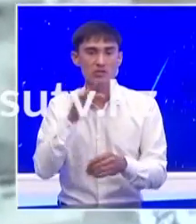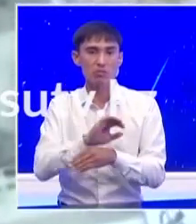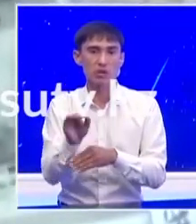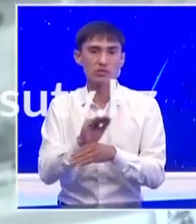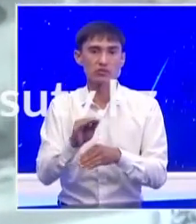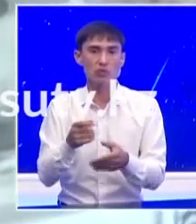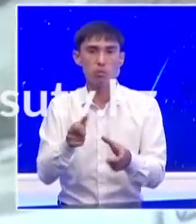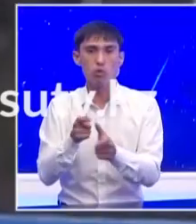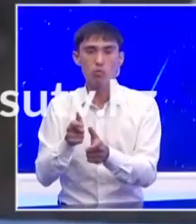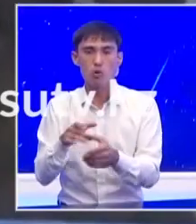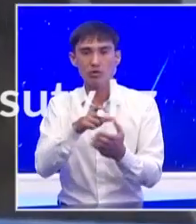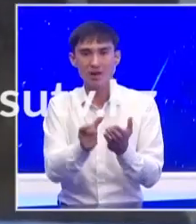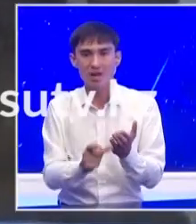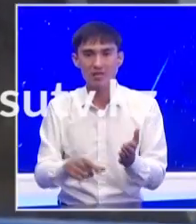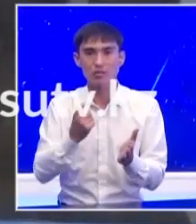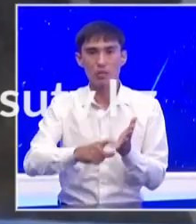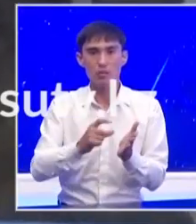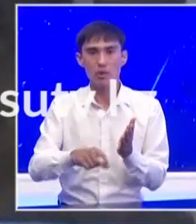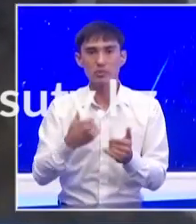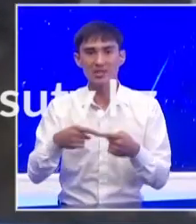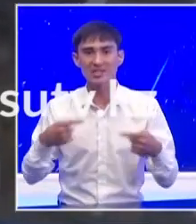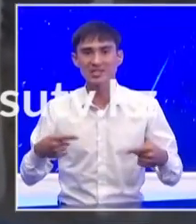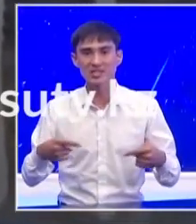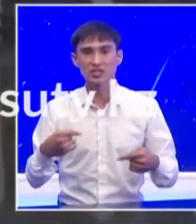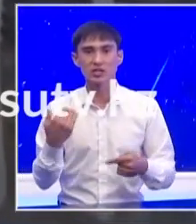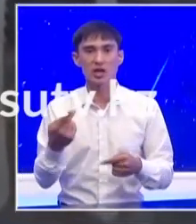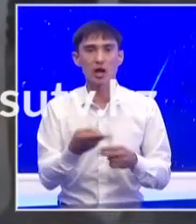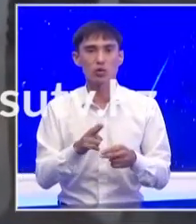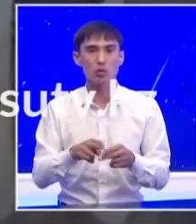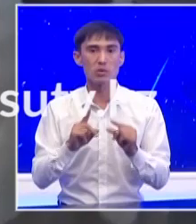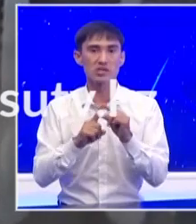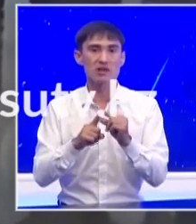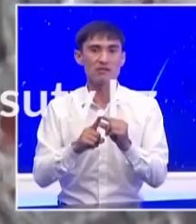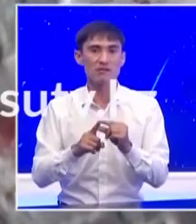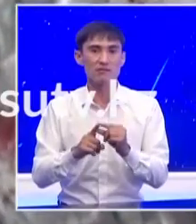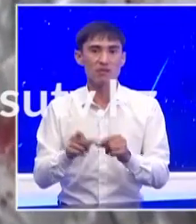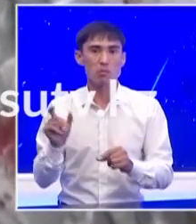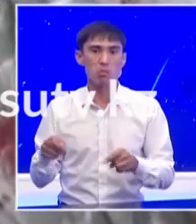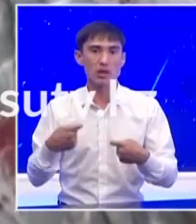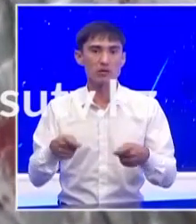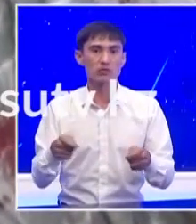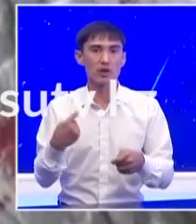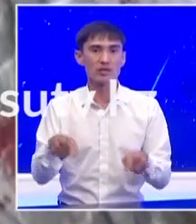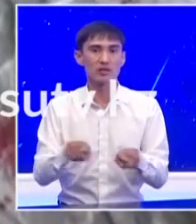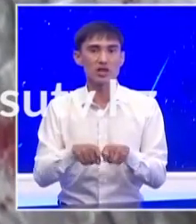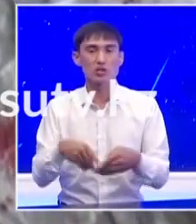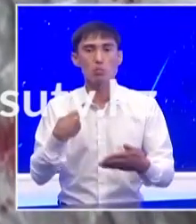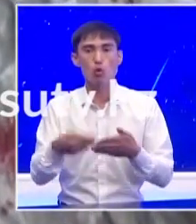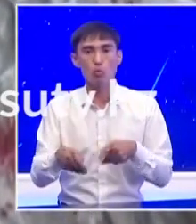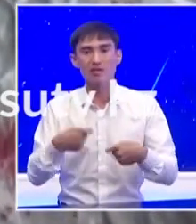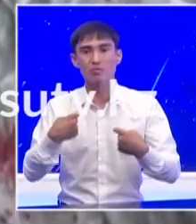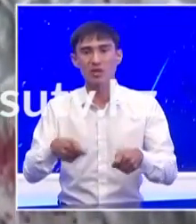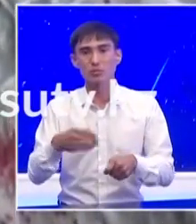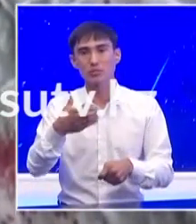производства, пулеметы, ленты для боеприпасов и различные аксессуары, которые, по словам предприимчивых продавцов, они также покупают и